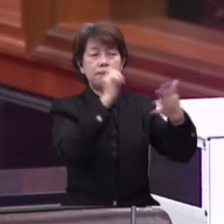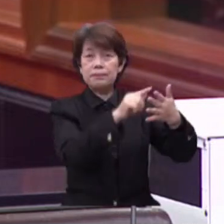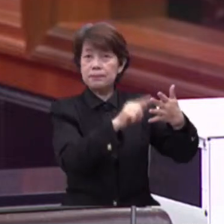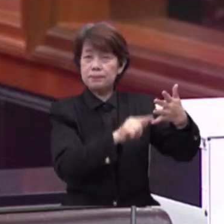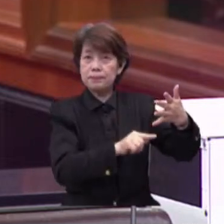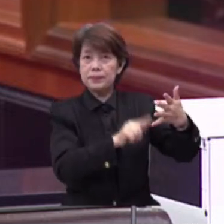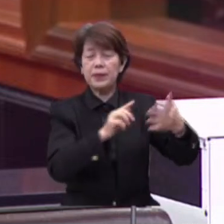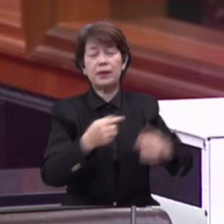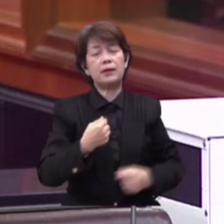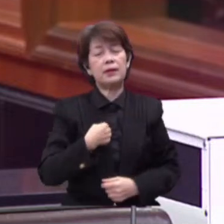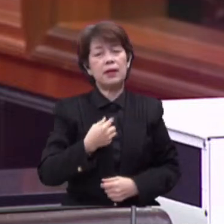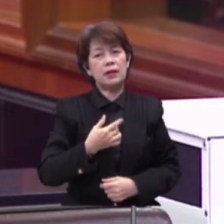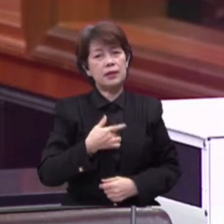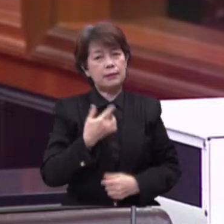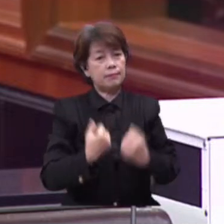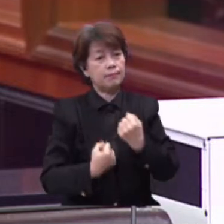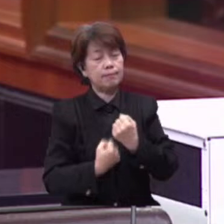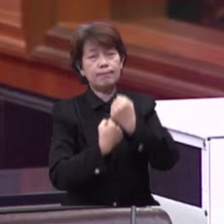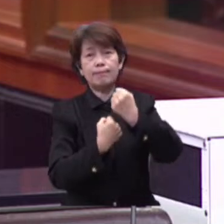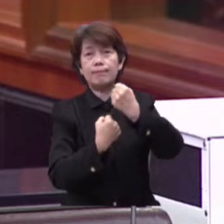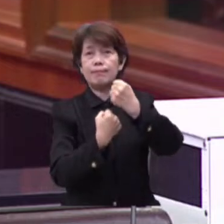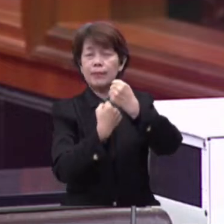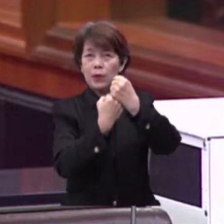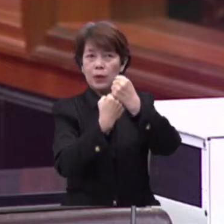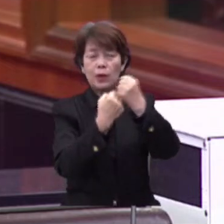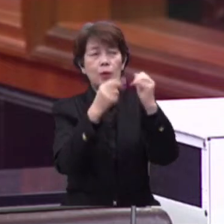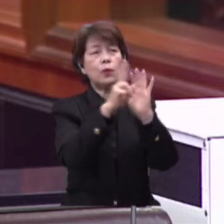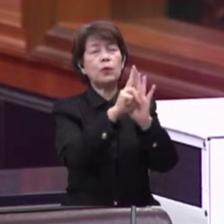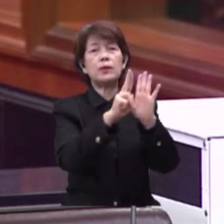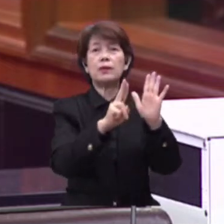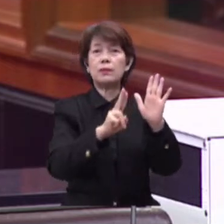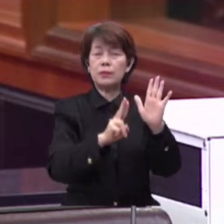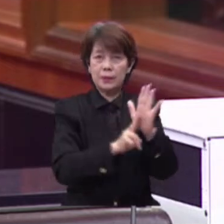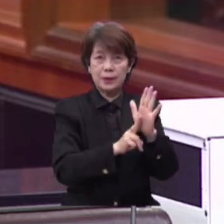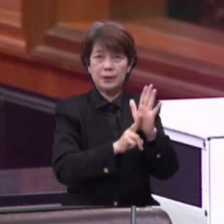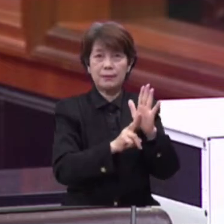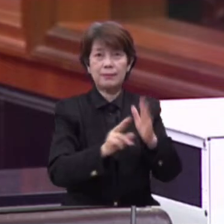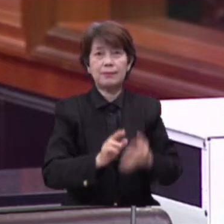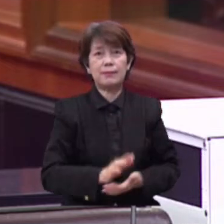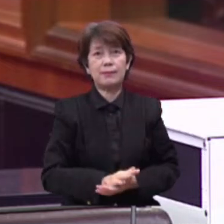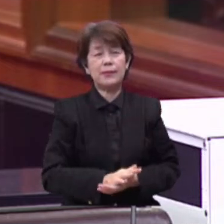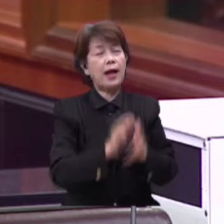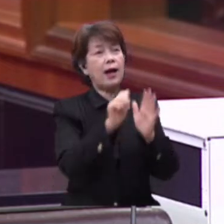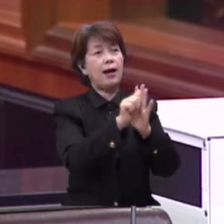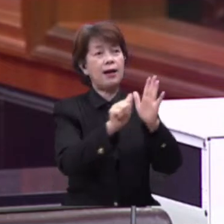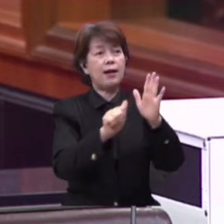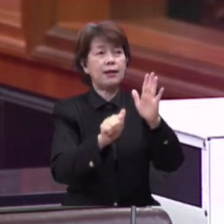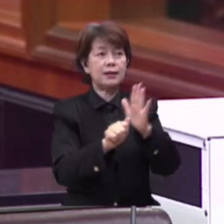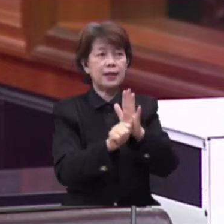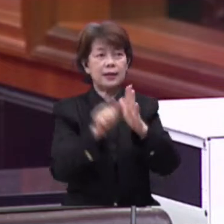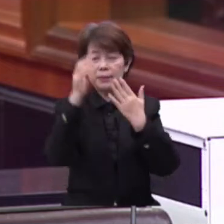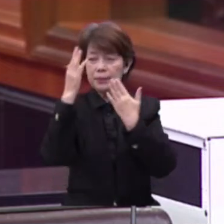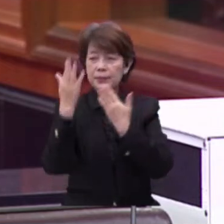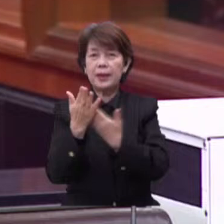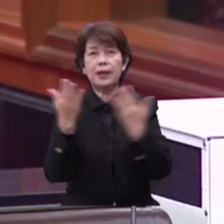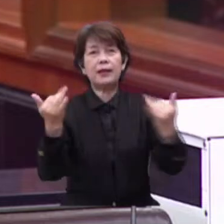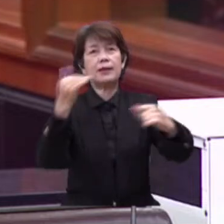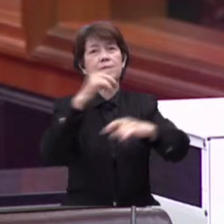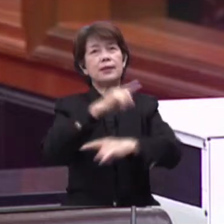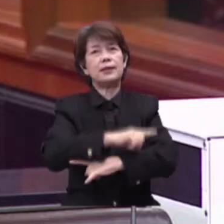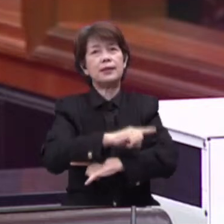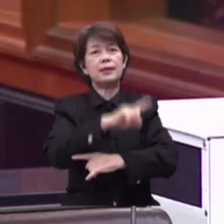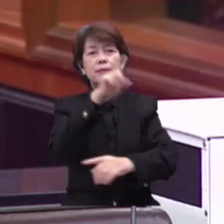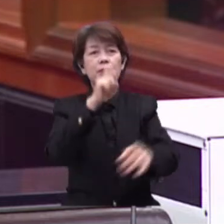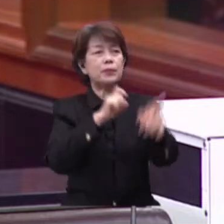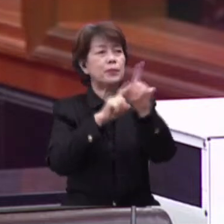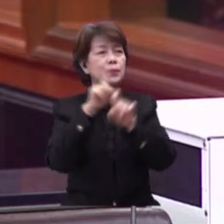sangat menyokong undang-undang ataupun akta yang dibentangkan di hadapan kita ini saya harap persoalan